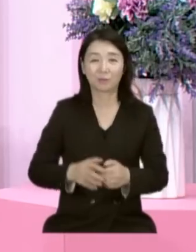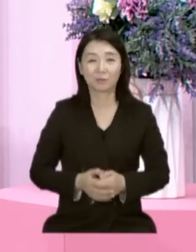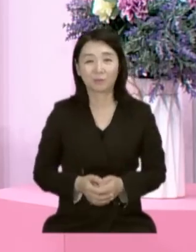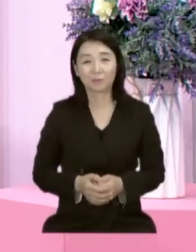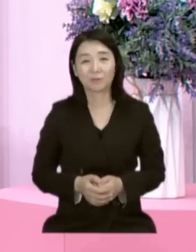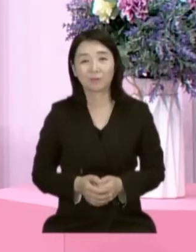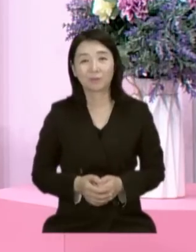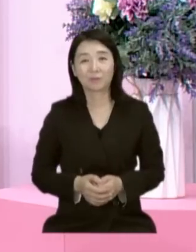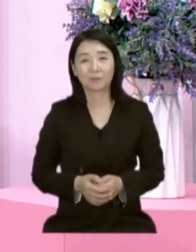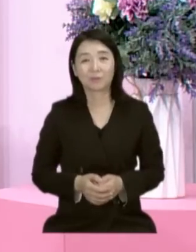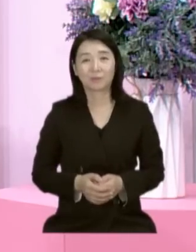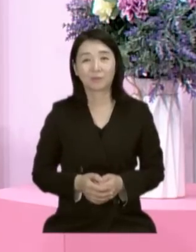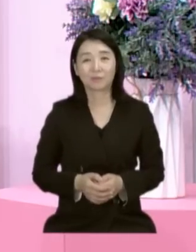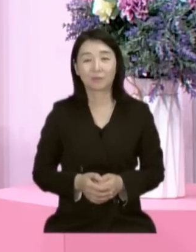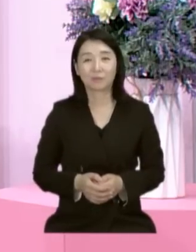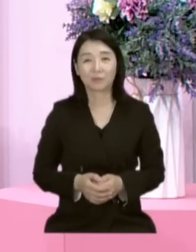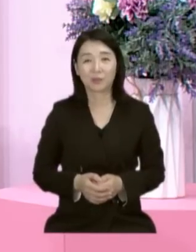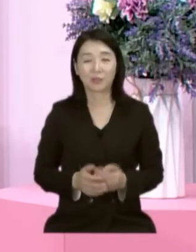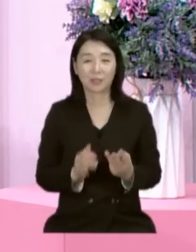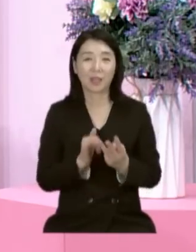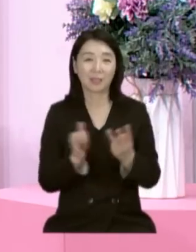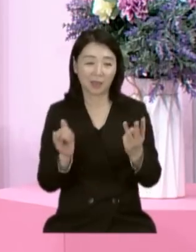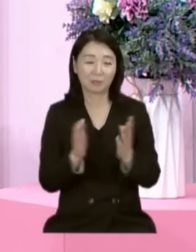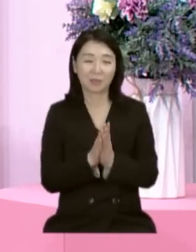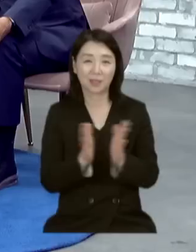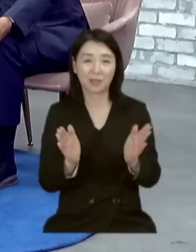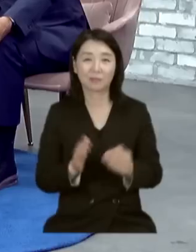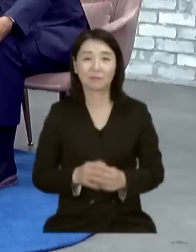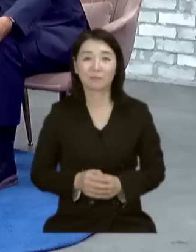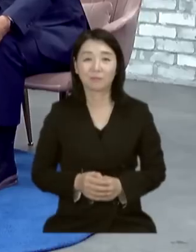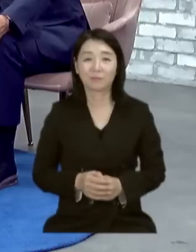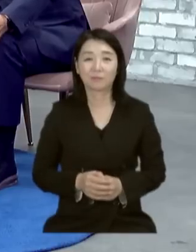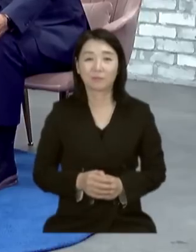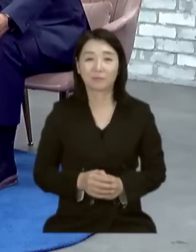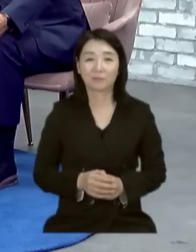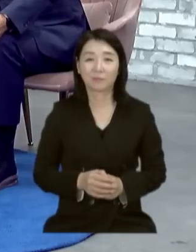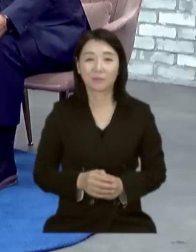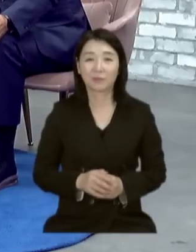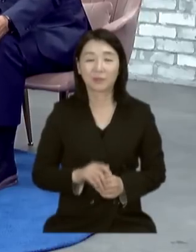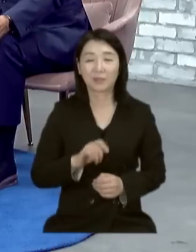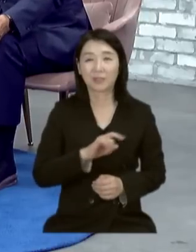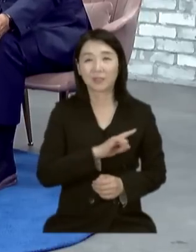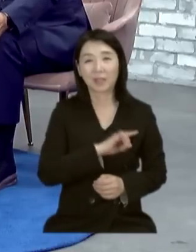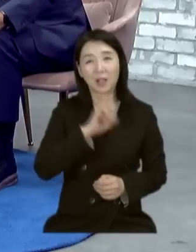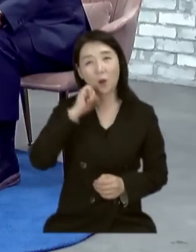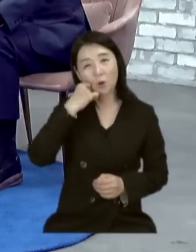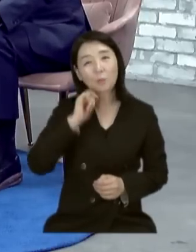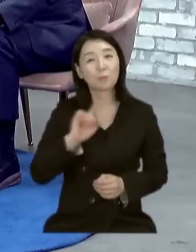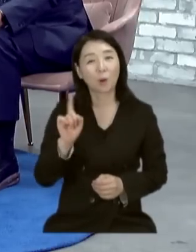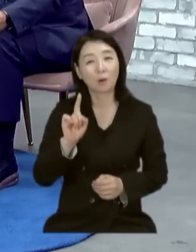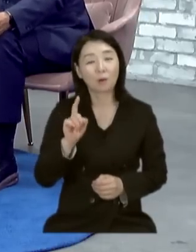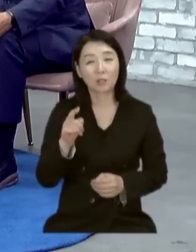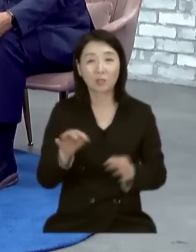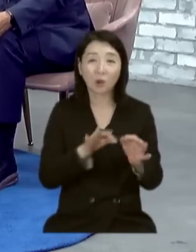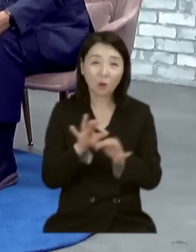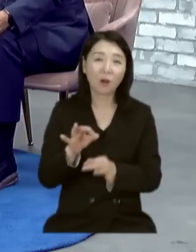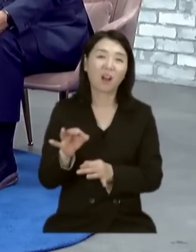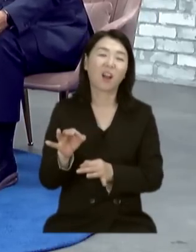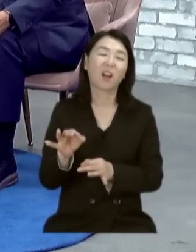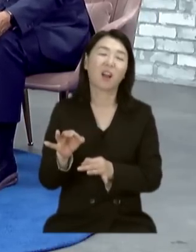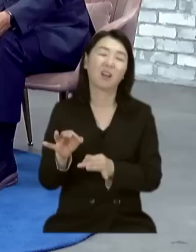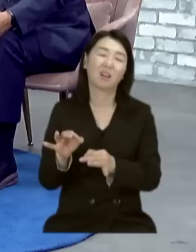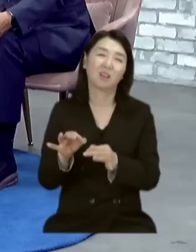네. 일을 가르치면서 세 사람이 시작을 하게 됐습니다. 네. 제일 어려웠던 게 뭘까요? 재정적인 건가요?